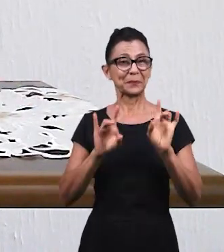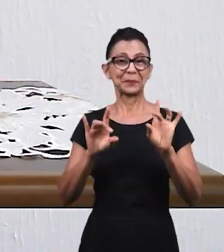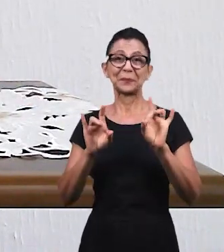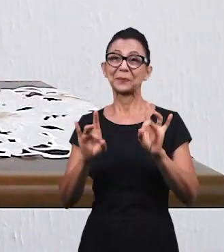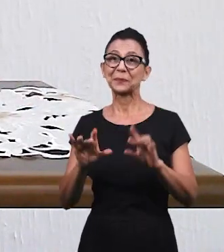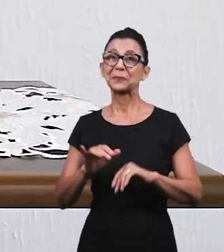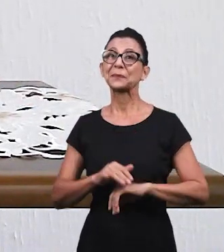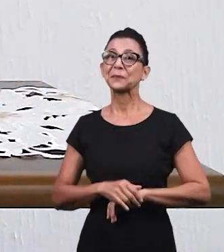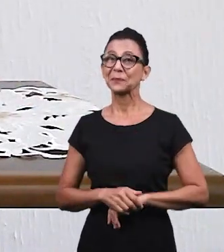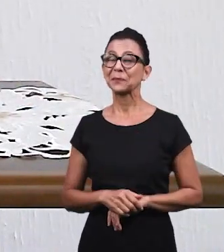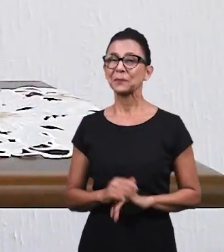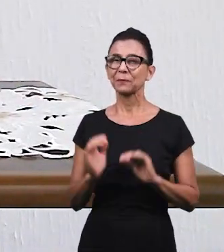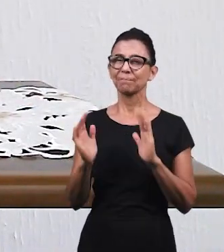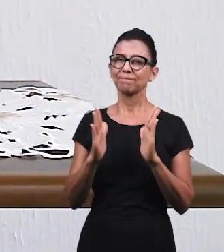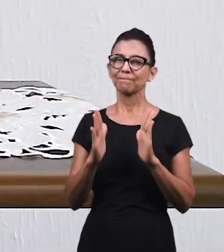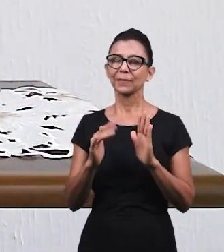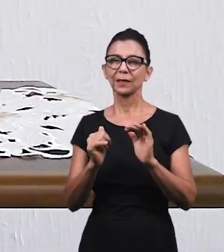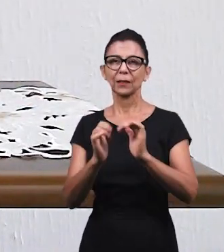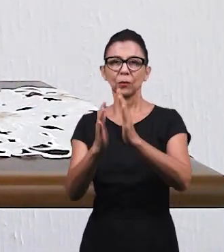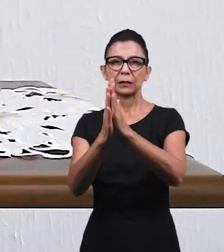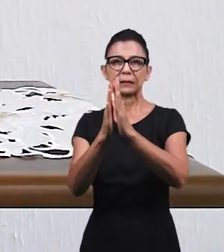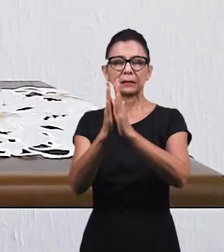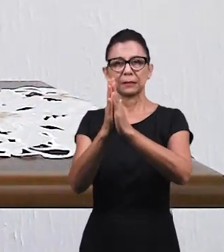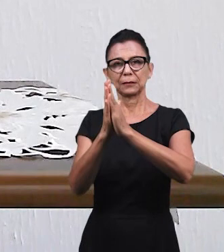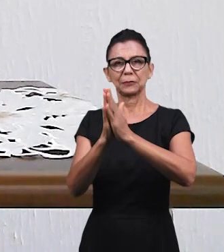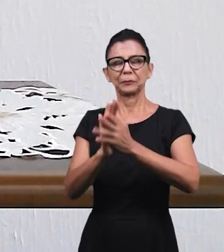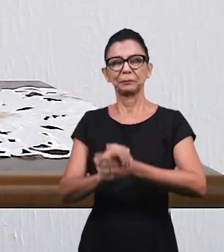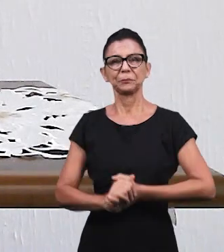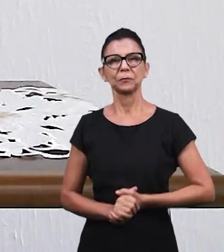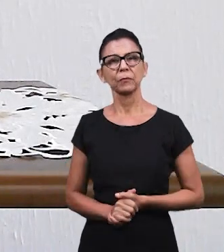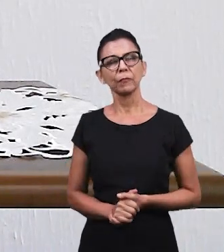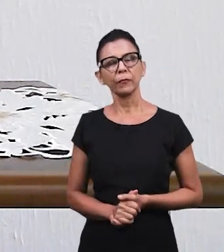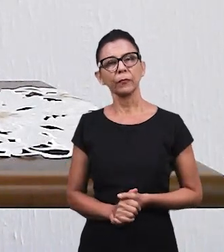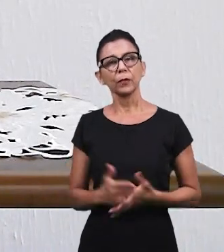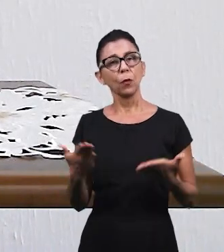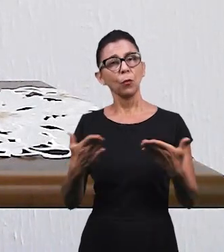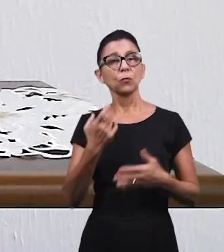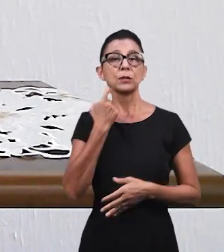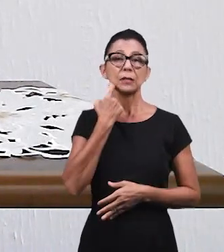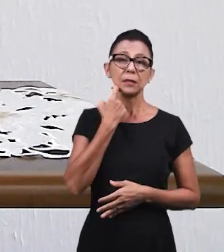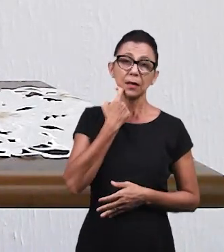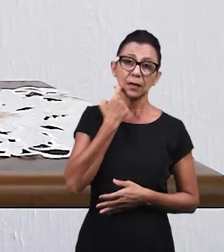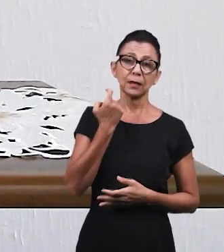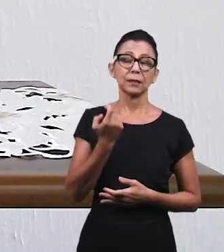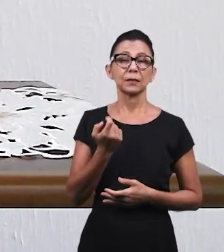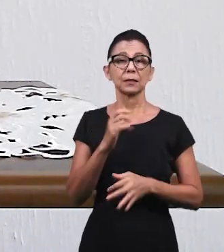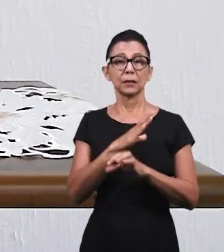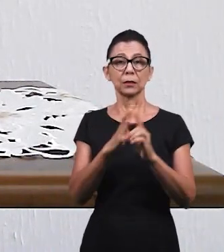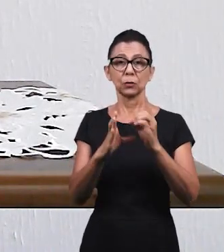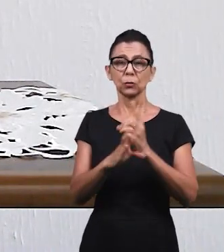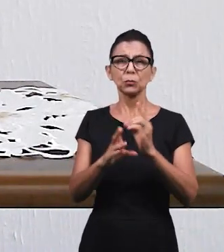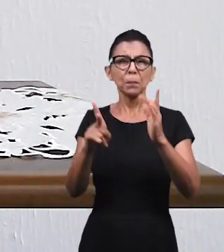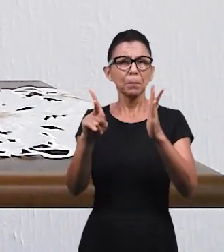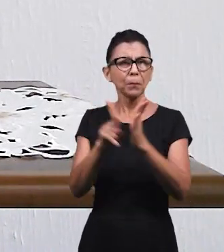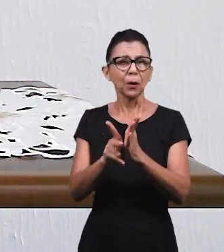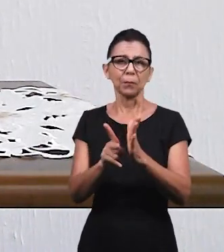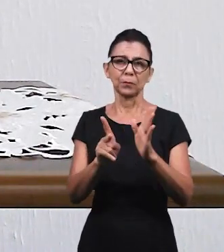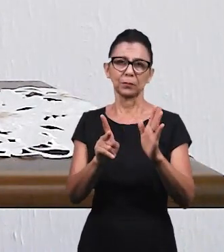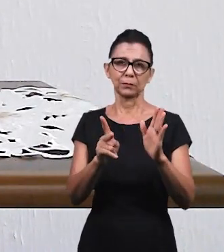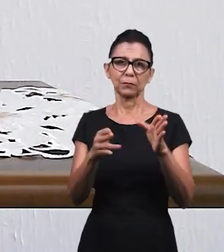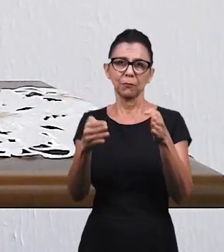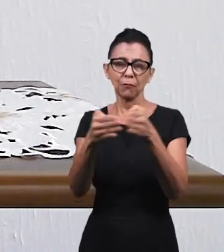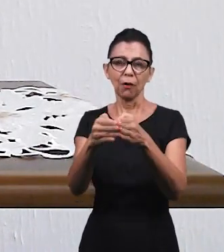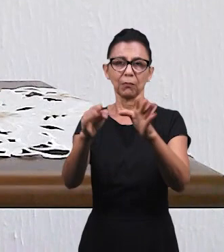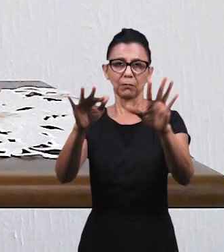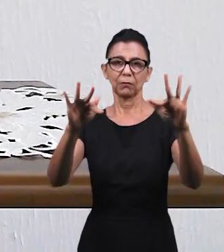хочу пригласить вас к еще одному моменту. Это период молитвы. как мы уже сказали, богослужение